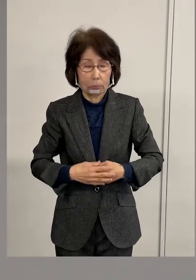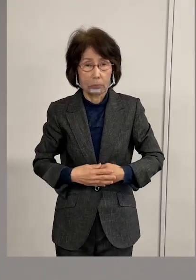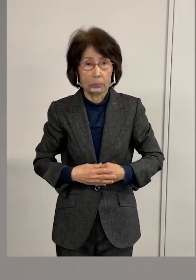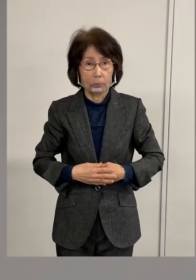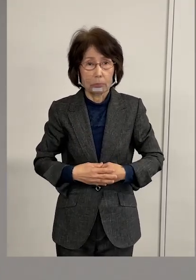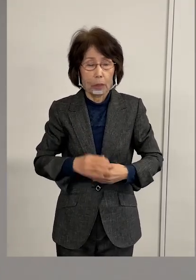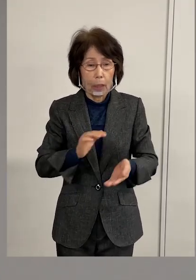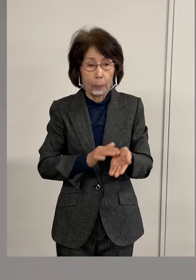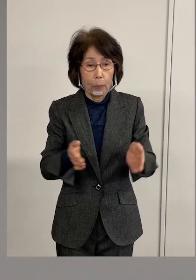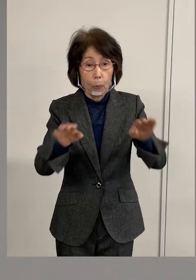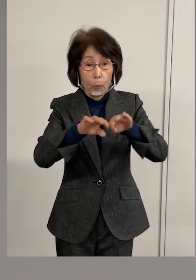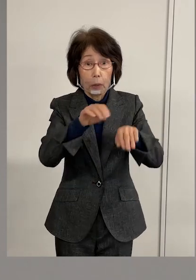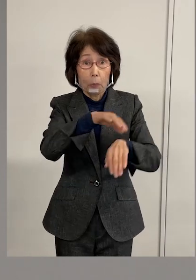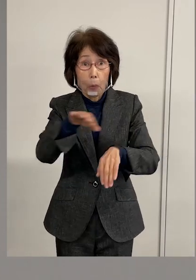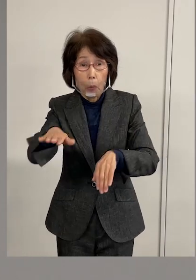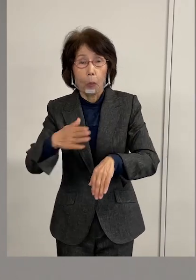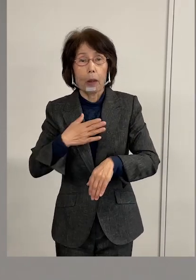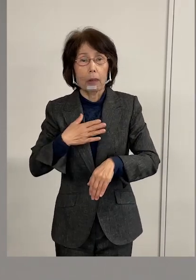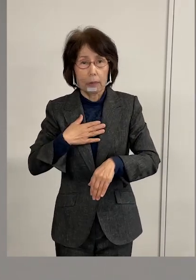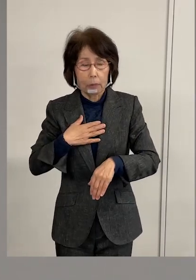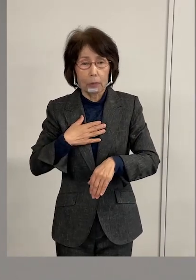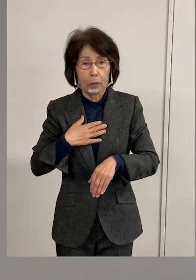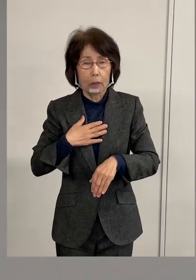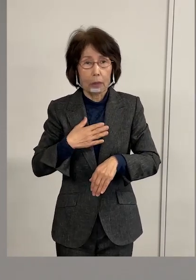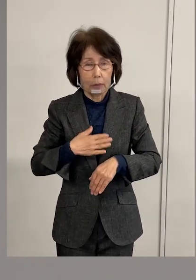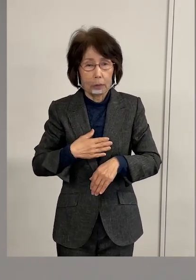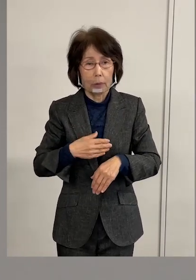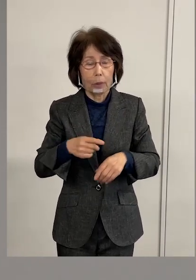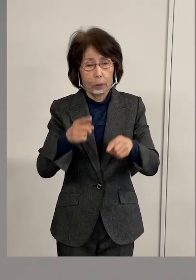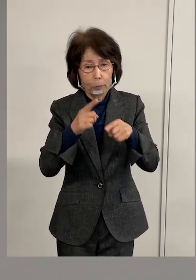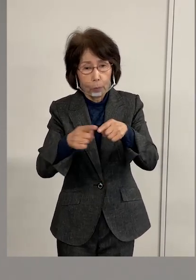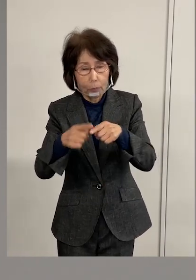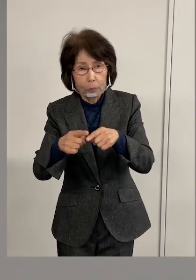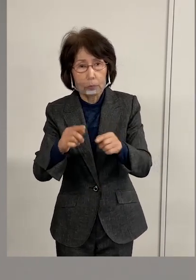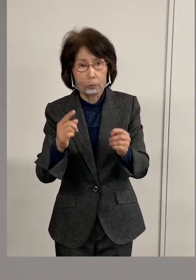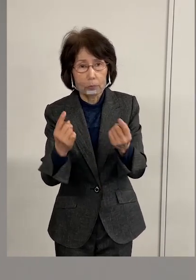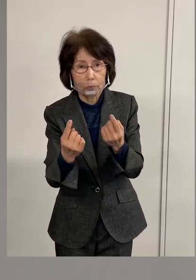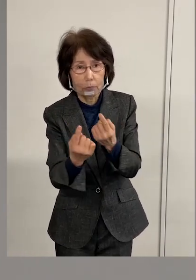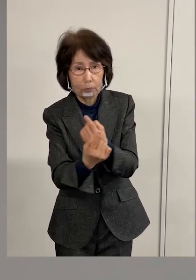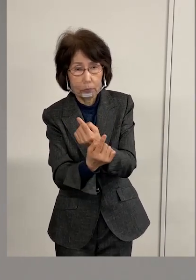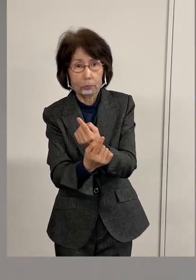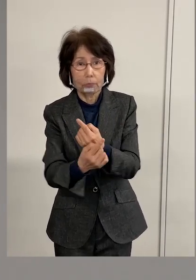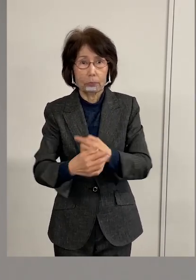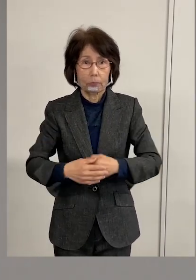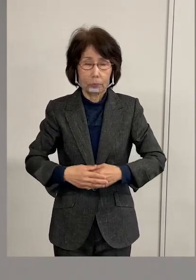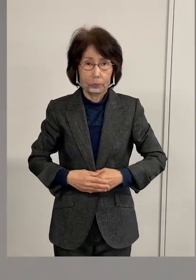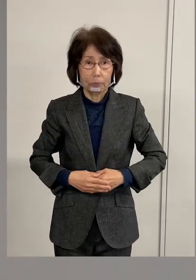に、まあ、緩めていくという方向をしてると思うんですけれども、